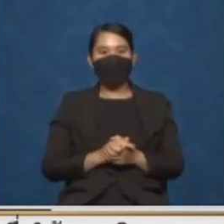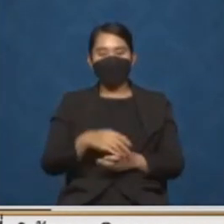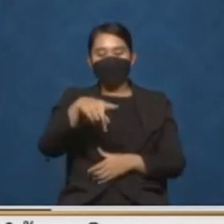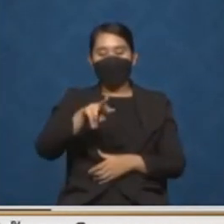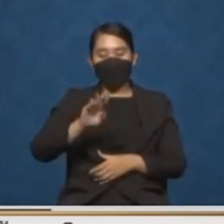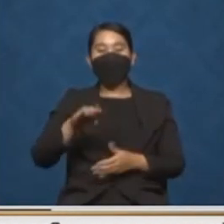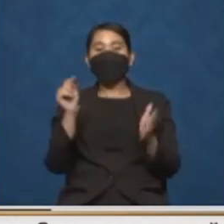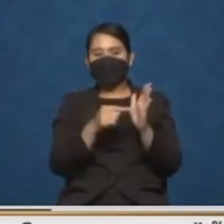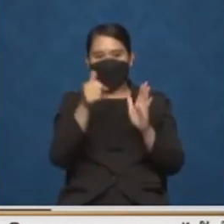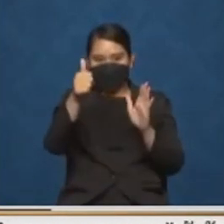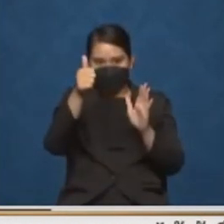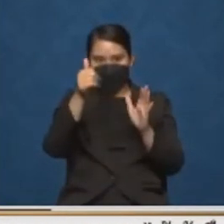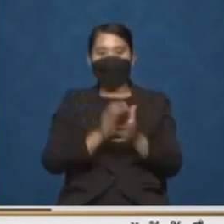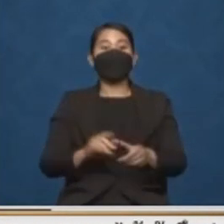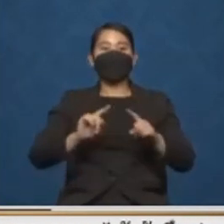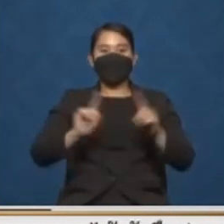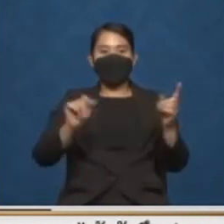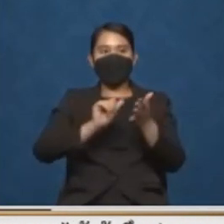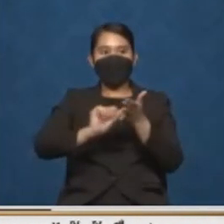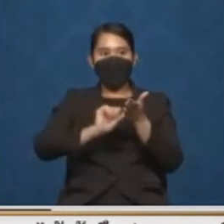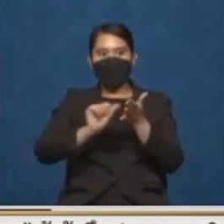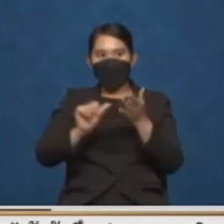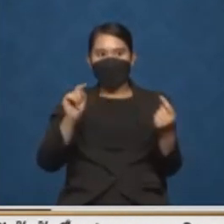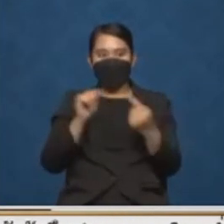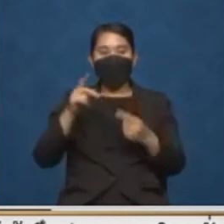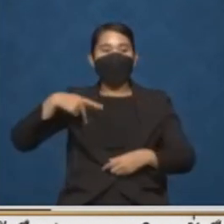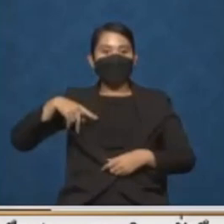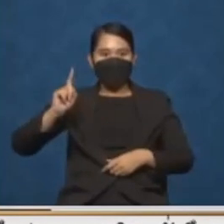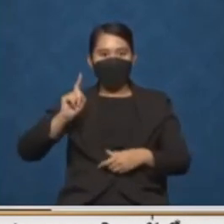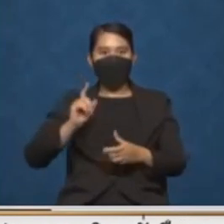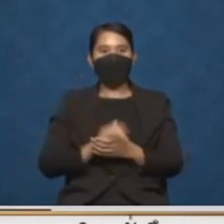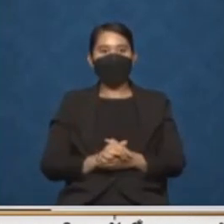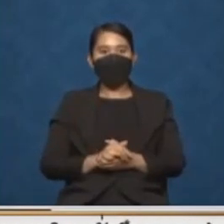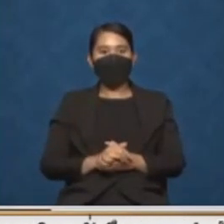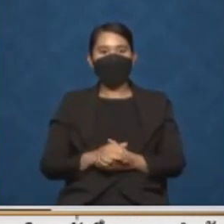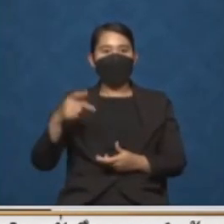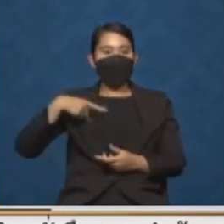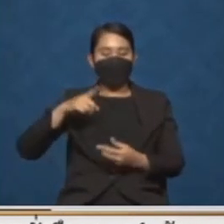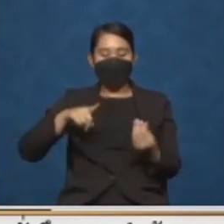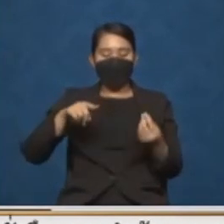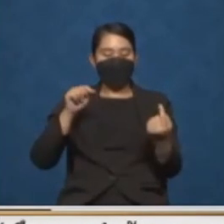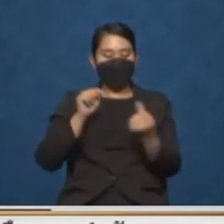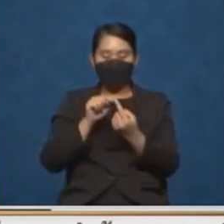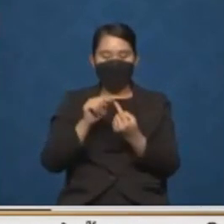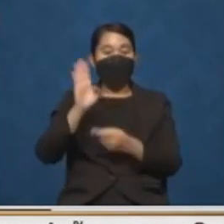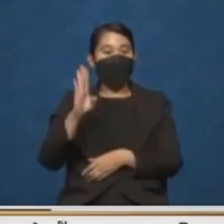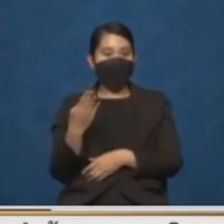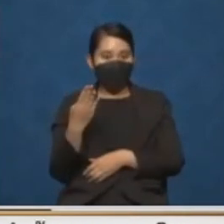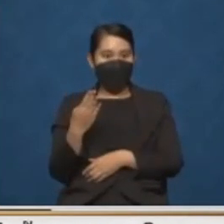ครับแต่ต้องแ้ไขให้มเปประโยชน์ กับเศรษกิกัธรกิกระท่มให้มากที่สุด